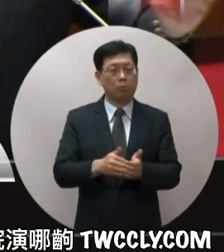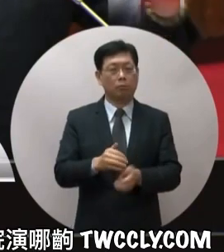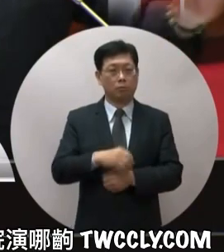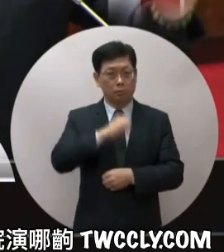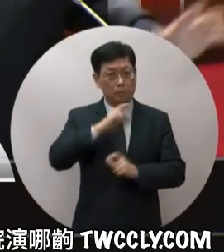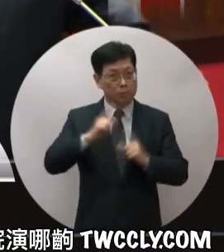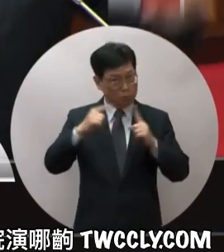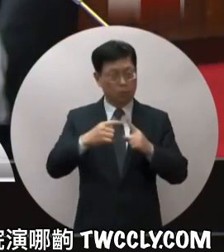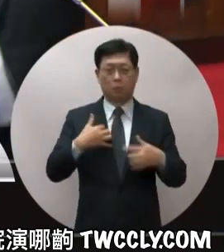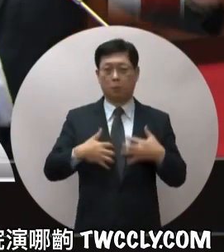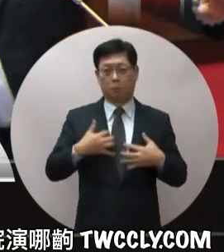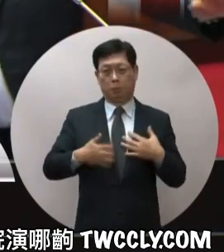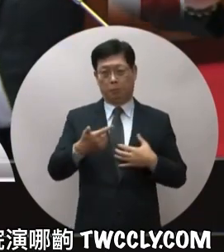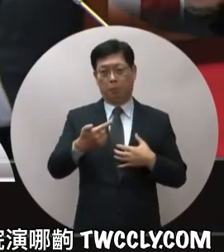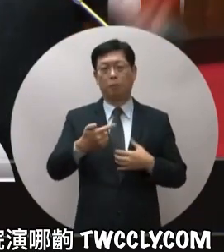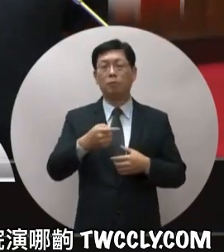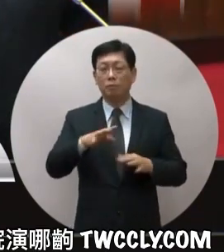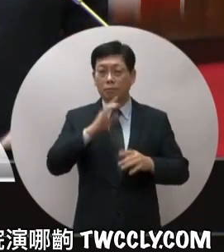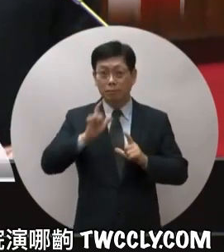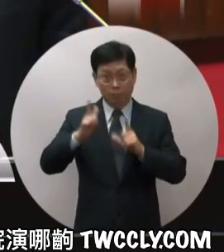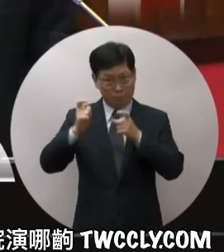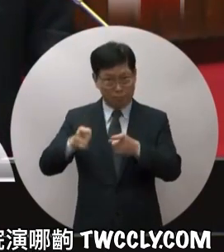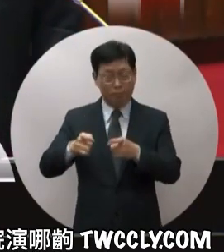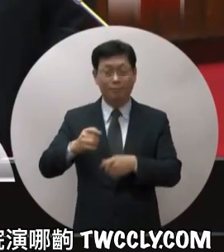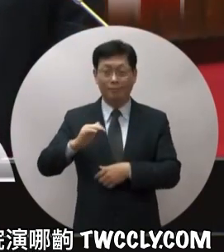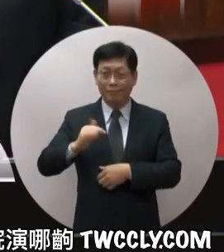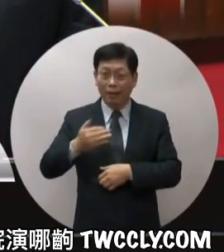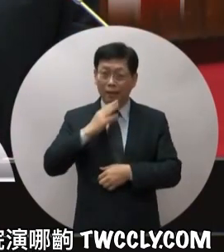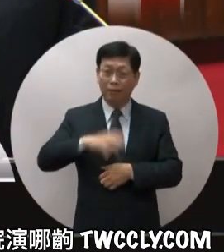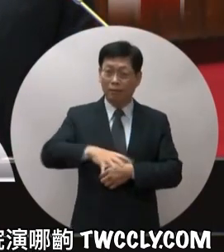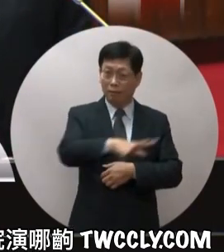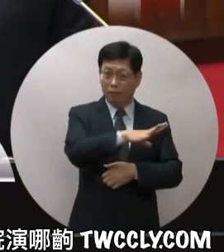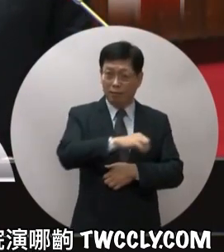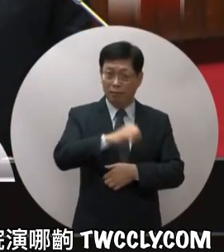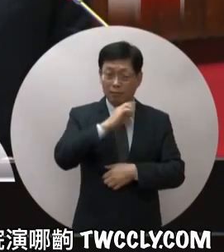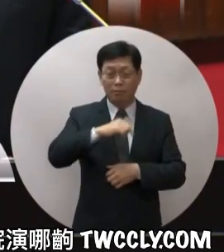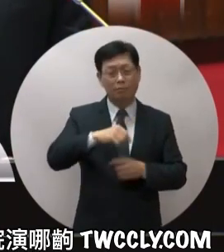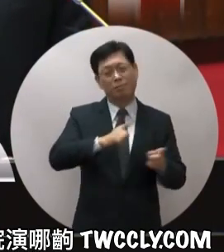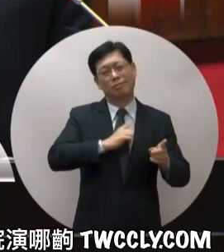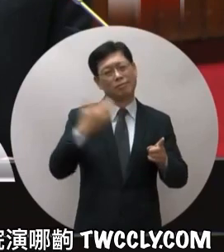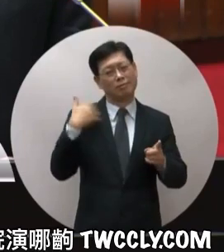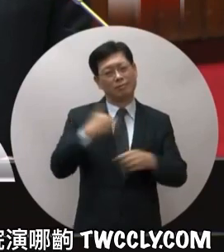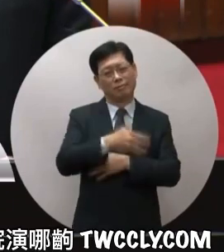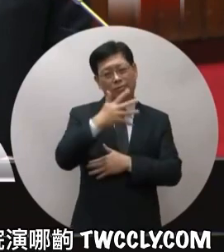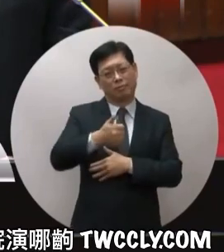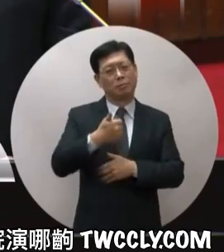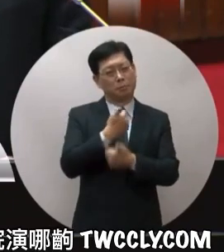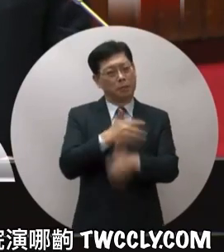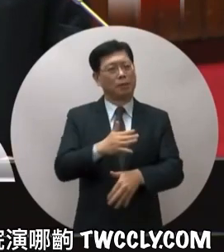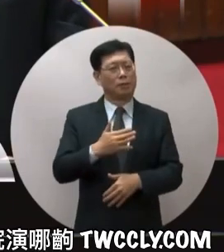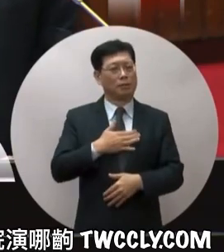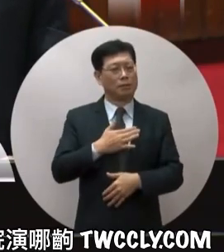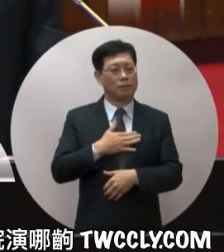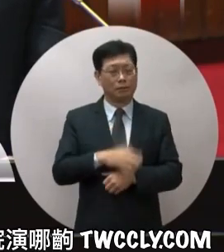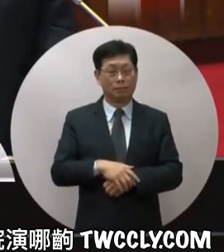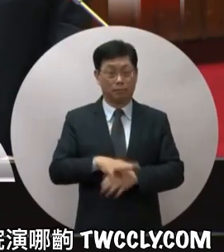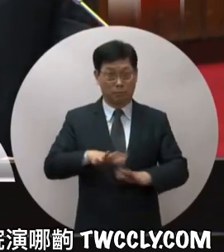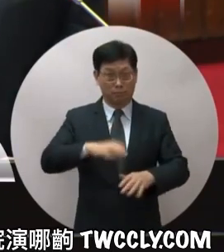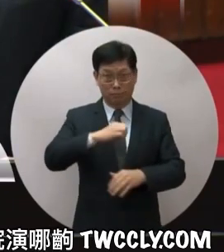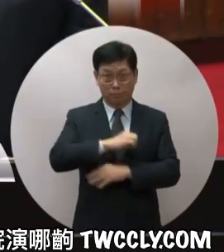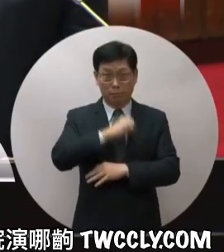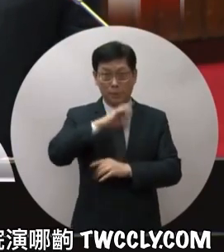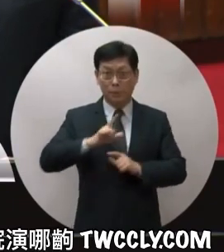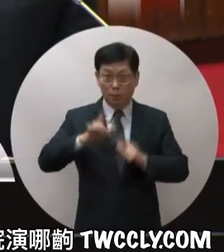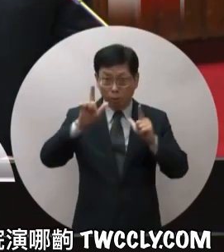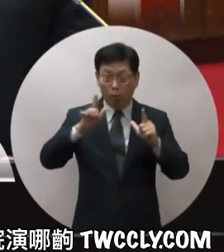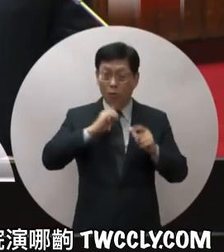屏東人有夠高興這是東港地區但是整個你做過屏東館中你又竟然把路線做我們屏東館